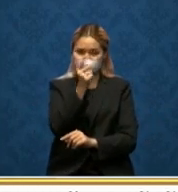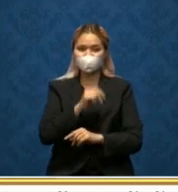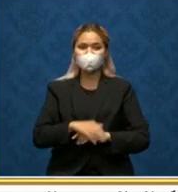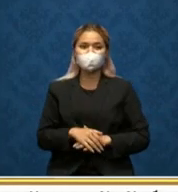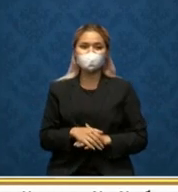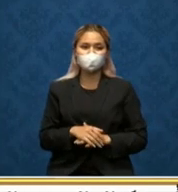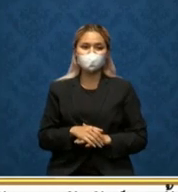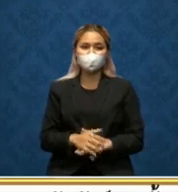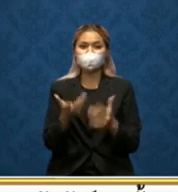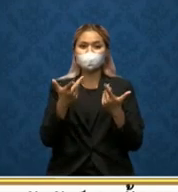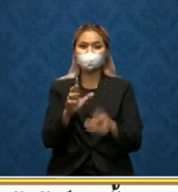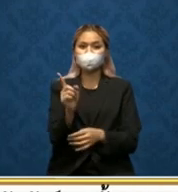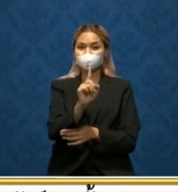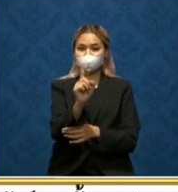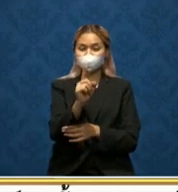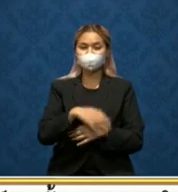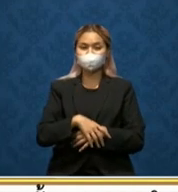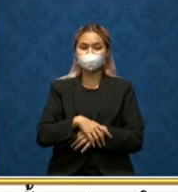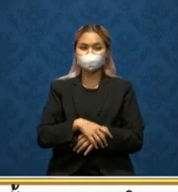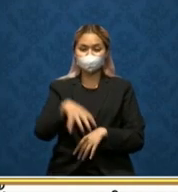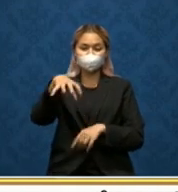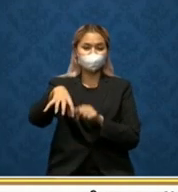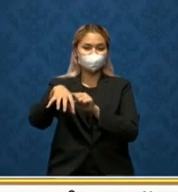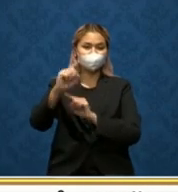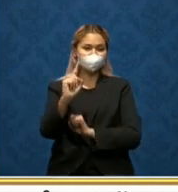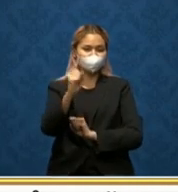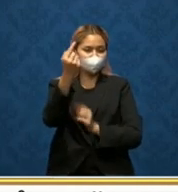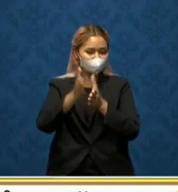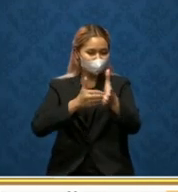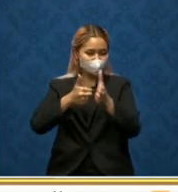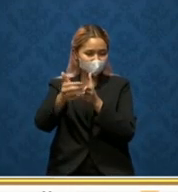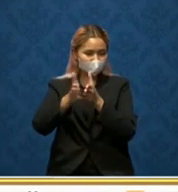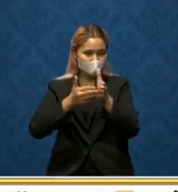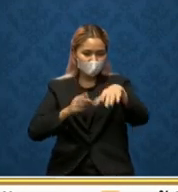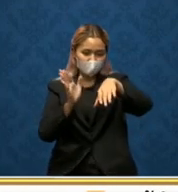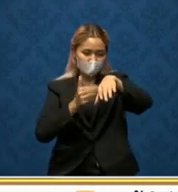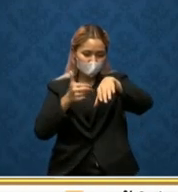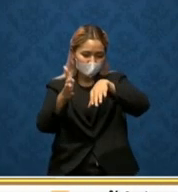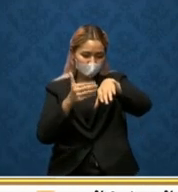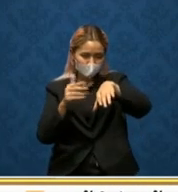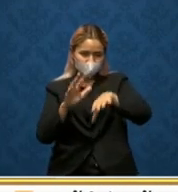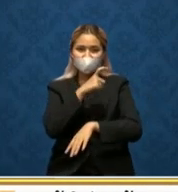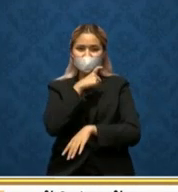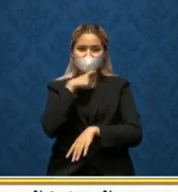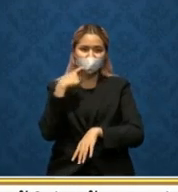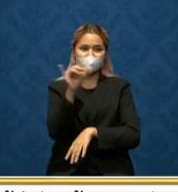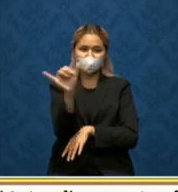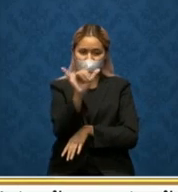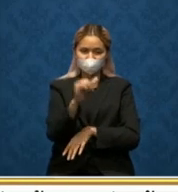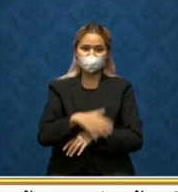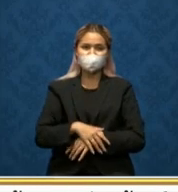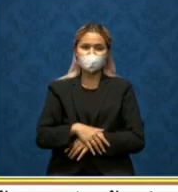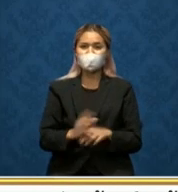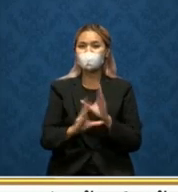ล่าสุดนี่นะครับมีที่ที่ใหม่อันนี้ยังทาสีไม่เสร็จเลยสียังไม่แห้งดีด้วยซ้ำศูนย์สมุดธนานุภาพไพศาล